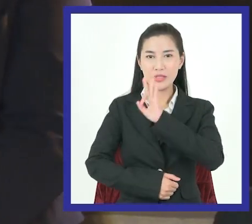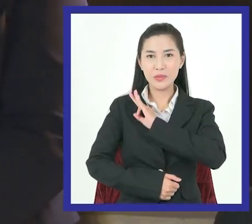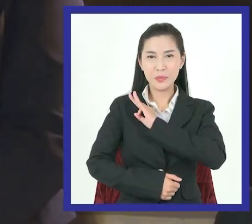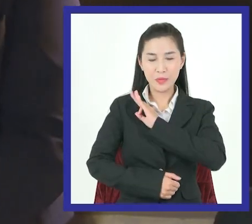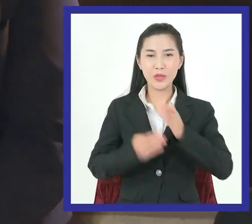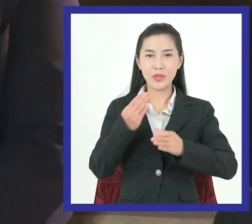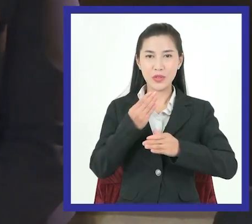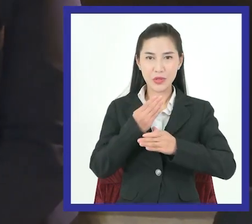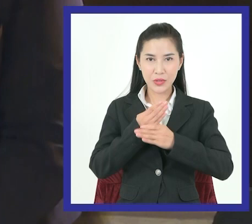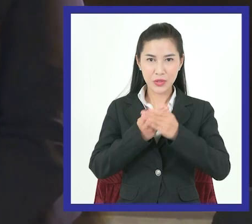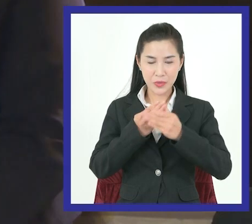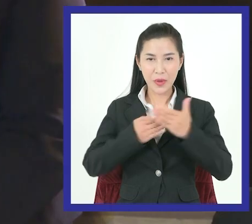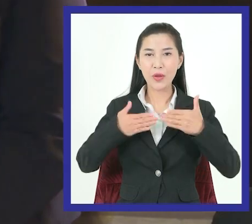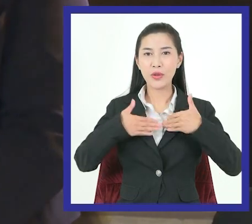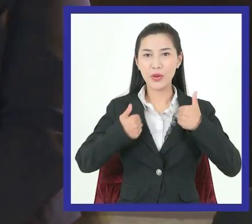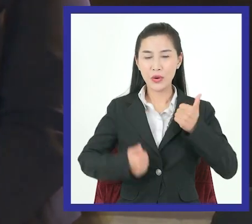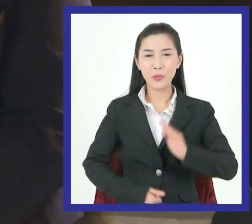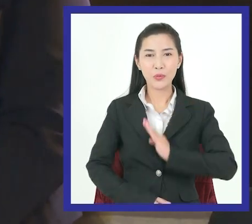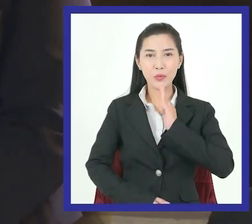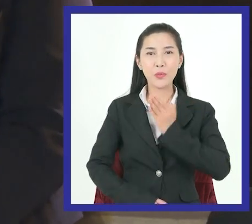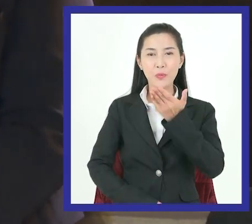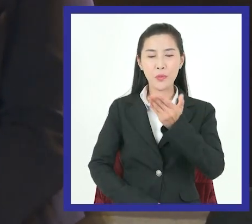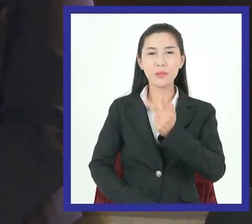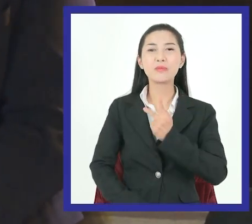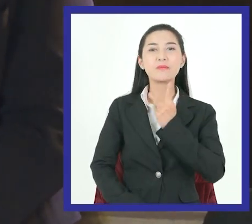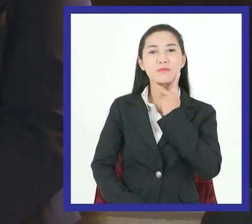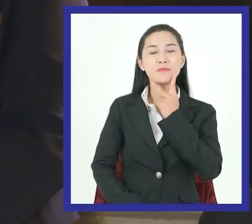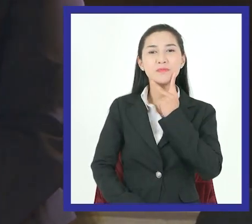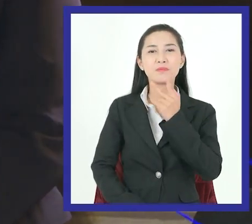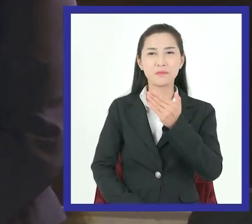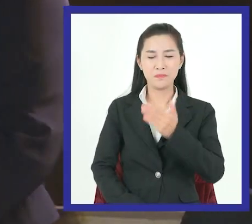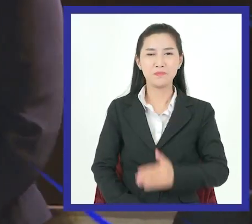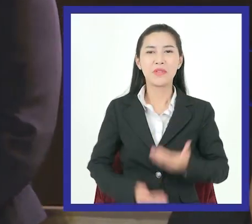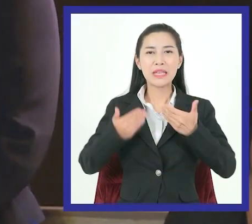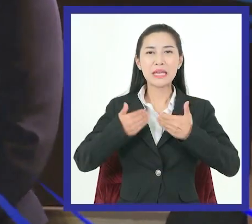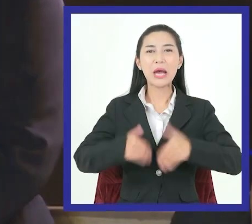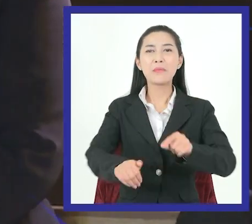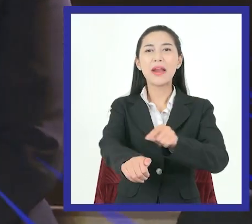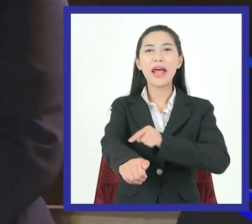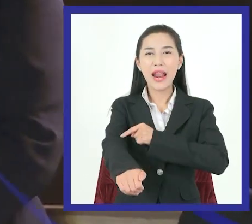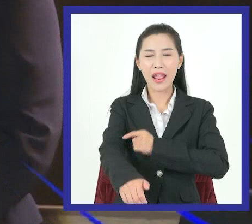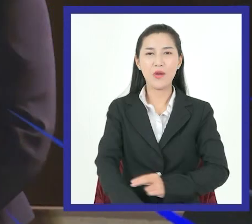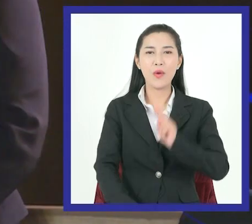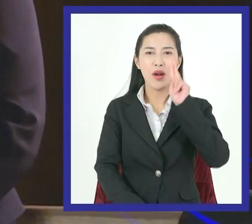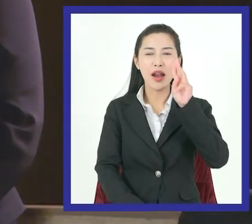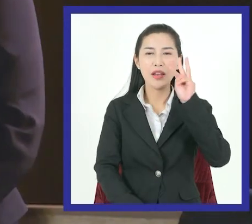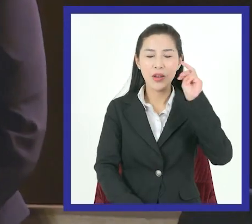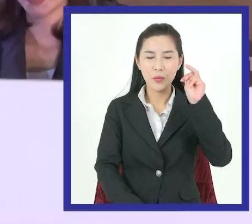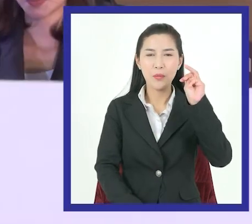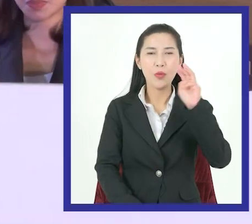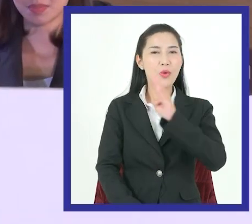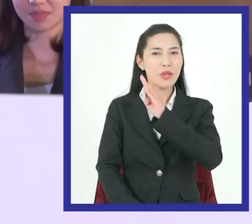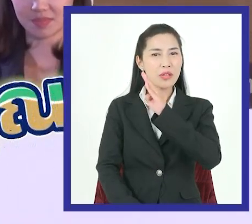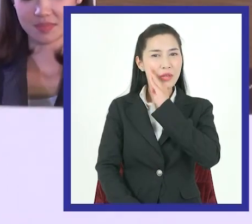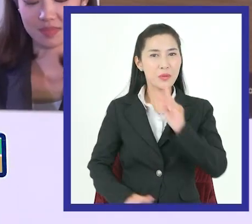ทผู้ทรงเกียรติครับผมอนุเธียรเกิดมานานแล้วคุณรัฐมนเทียมว่าการกระทรวงมหาดไทย